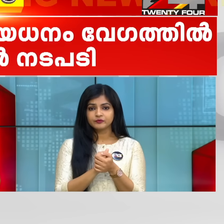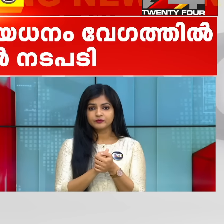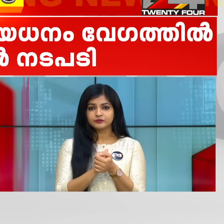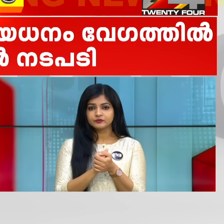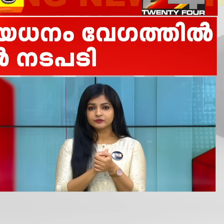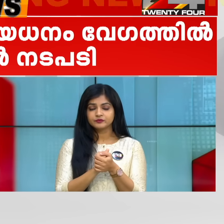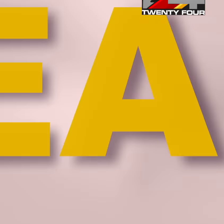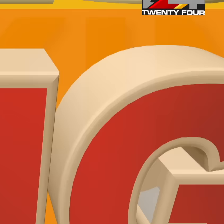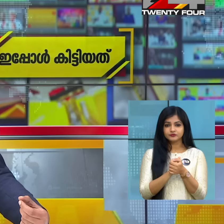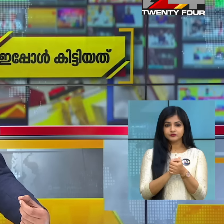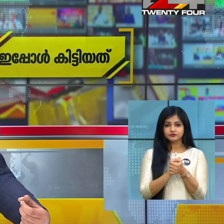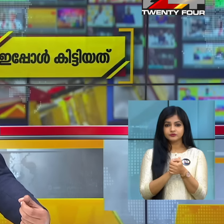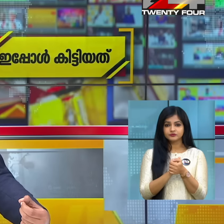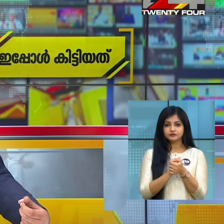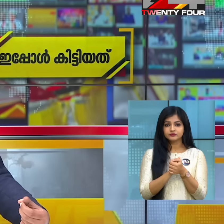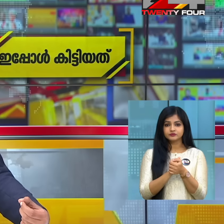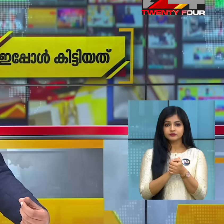നിന്ന് വിവരങ്ങൾ നൽകിയത്.